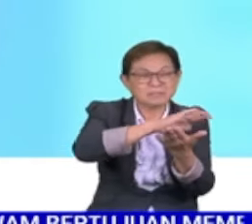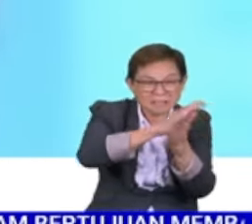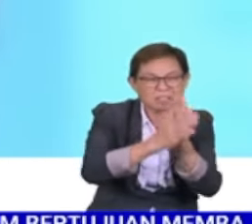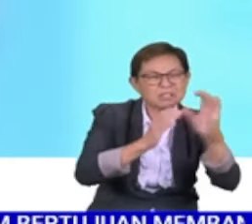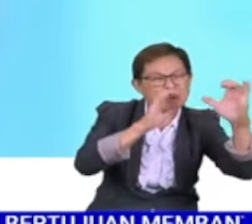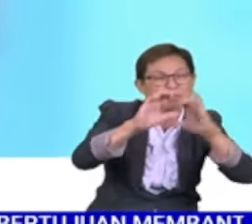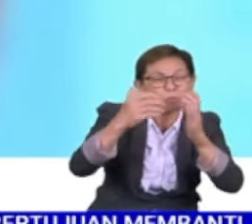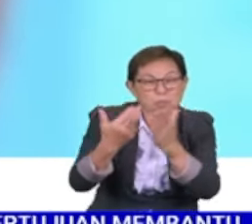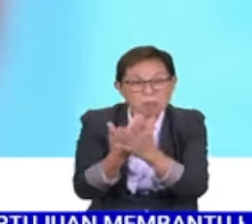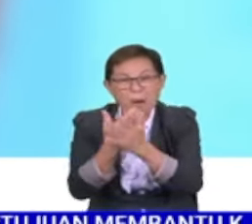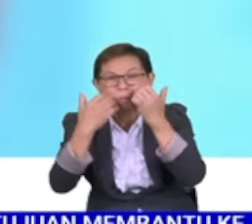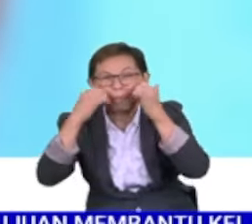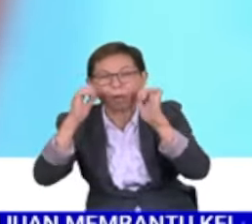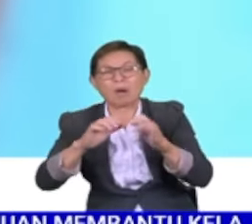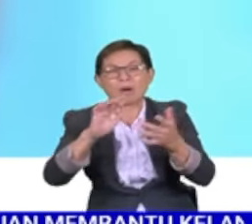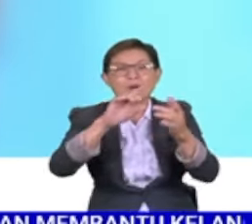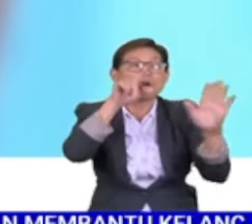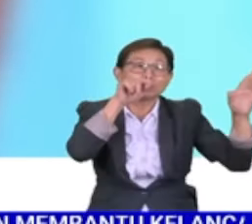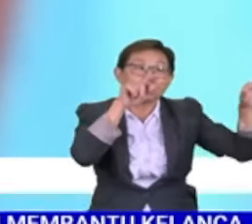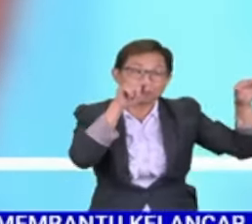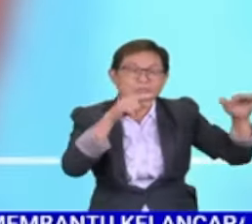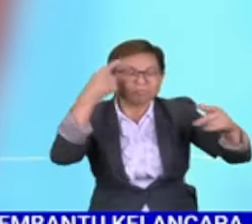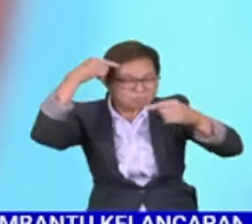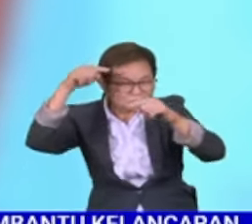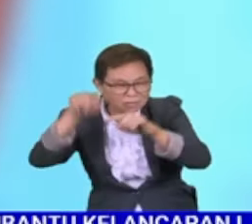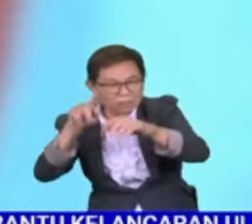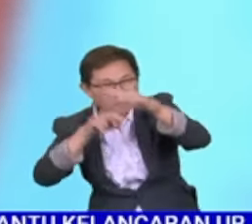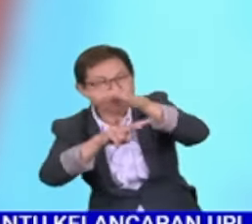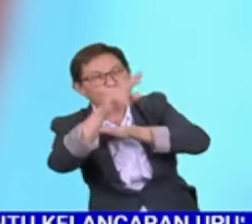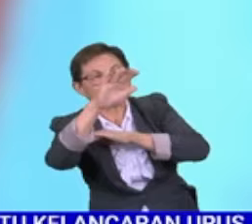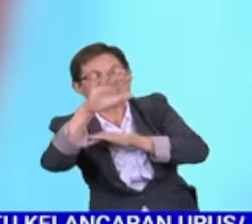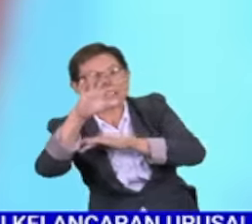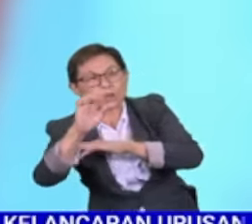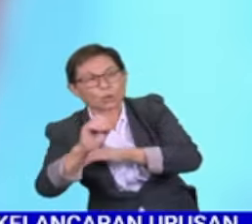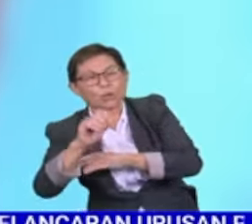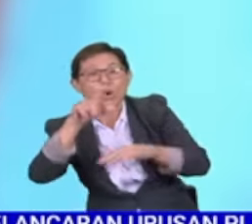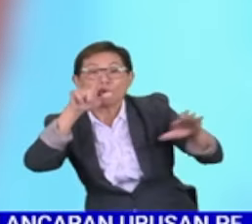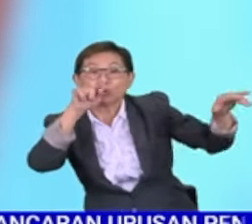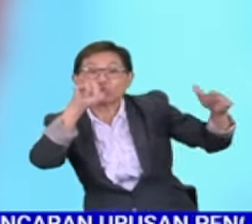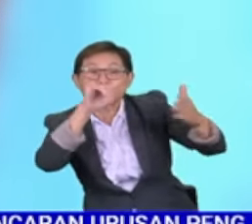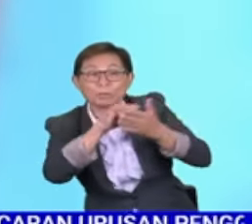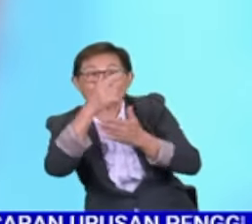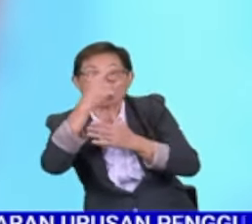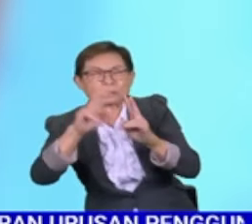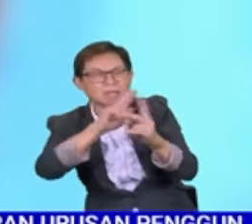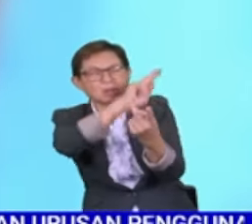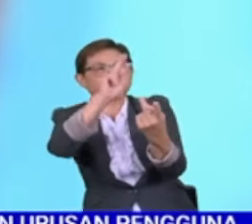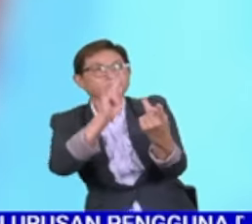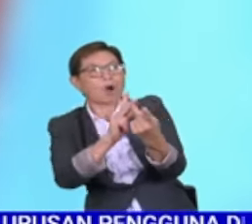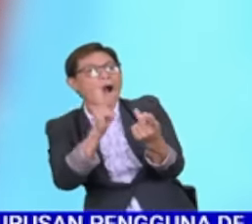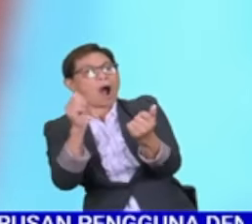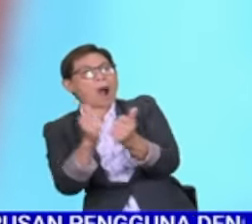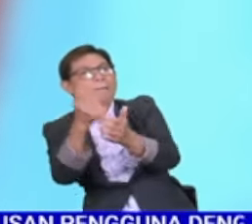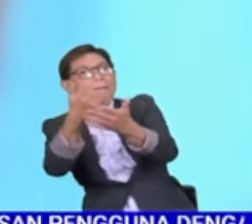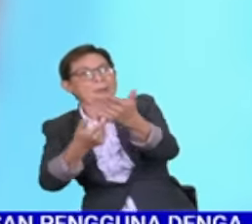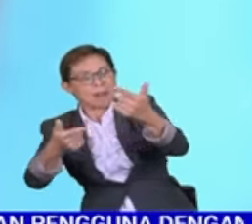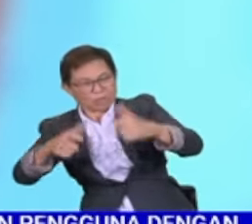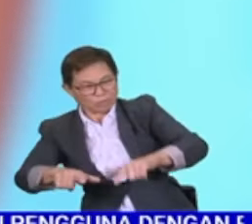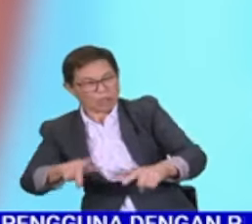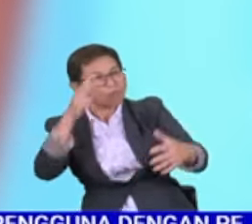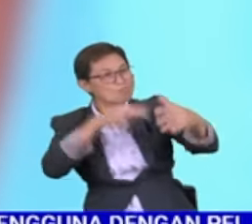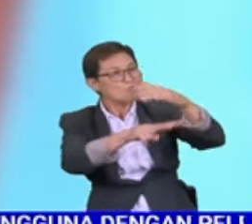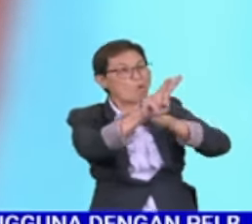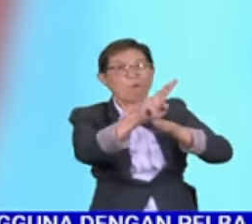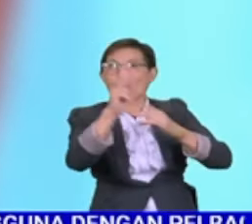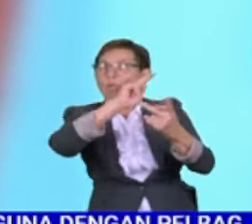Warga Twitter turut bersetuju dengan apa yang diramalkan CEO Twitter itu. Ini kerana ia sangat tepat dengan apa yang berlaku hari ini.